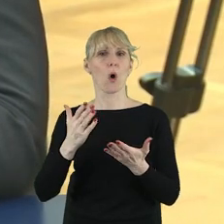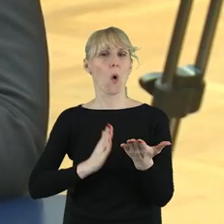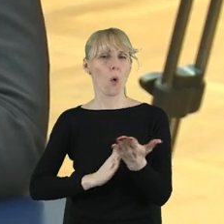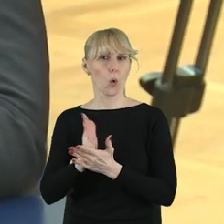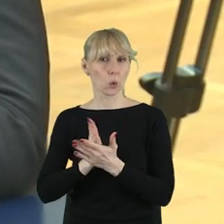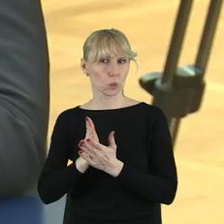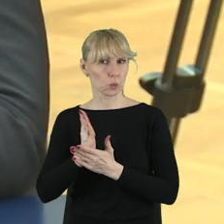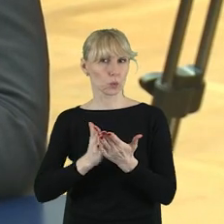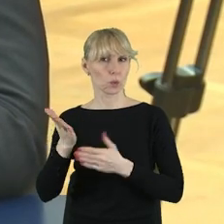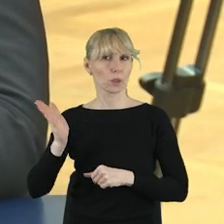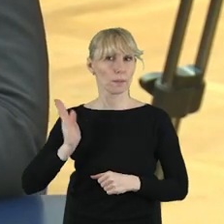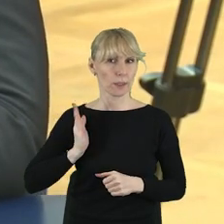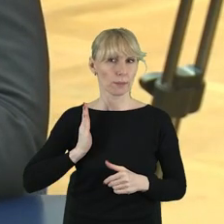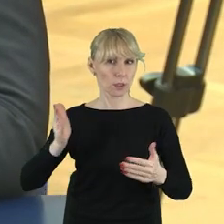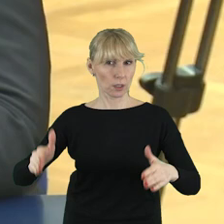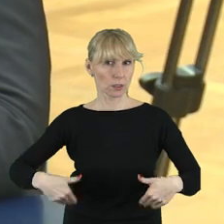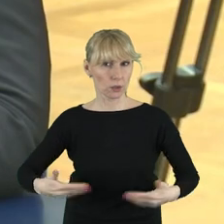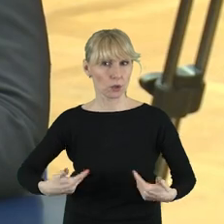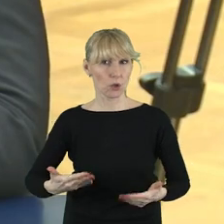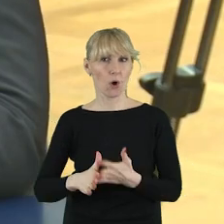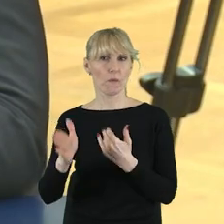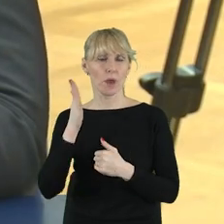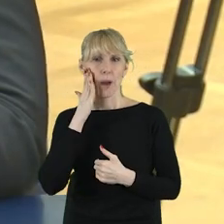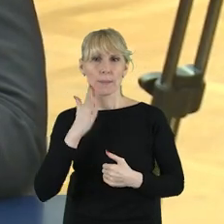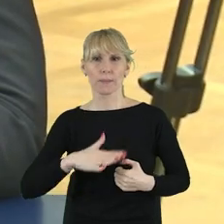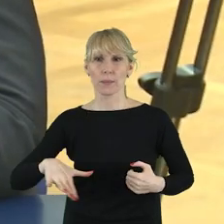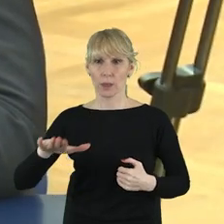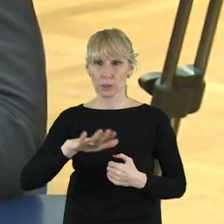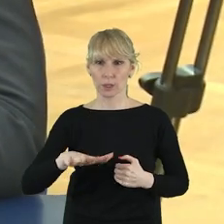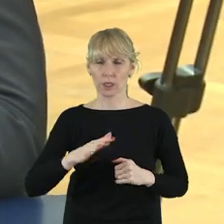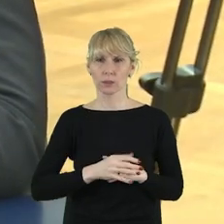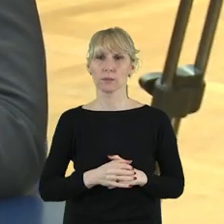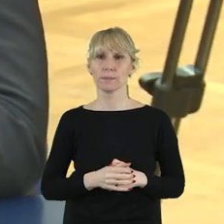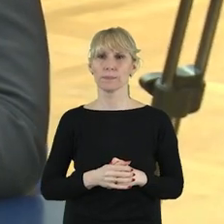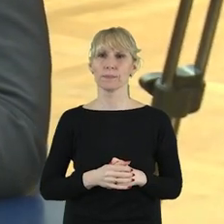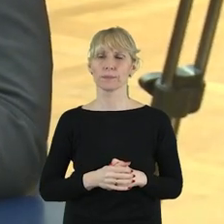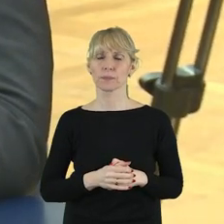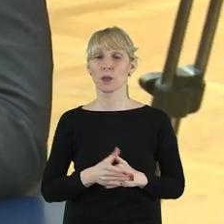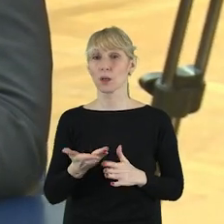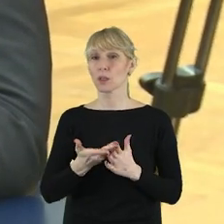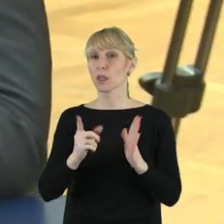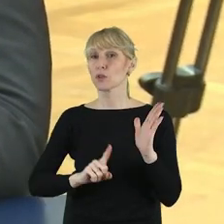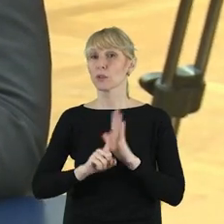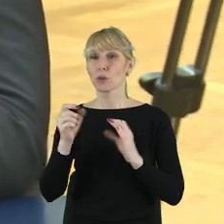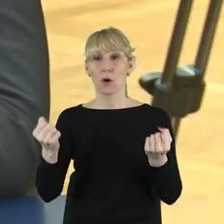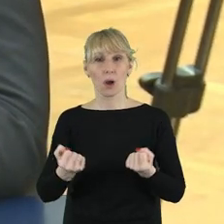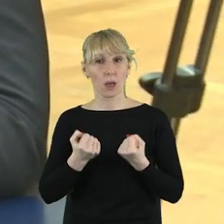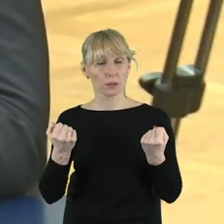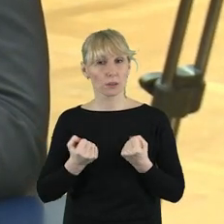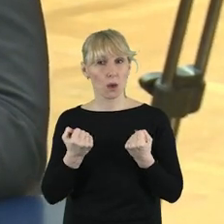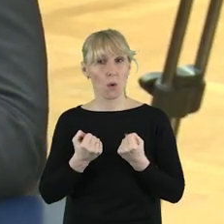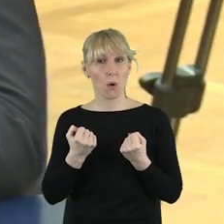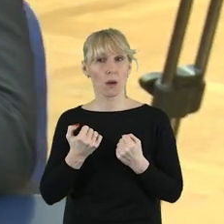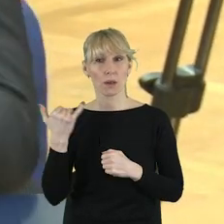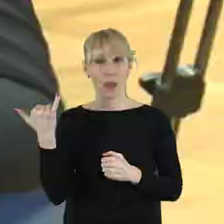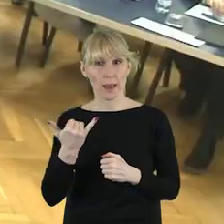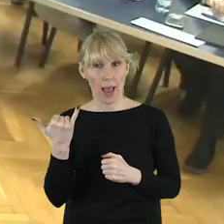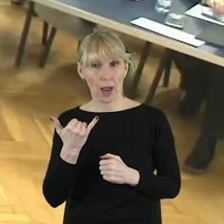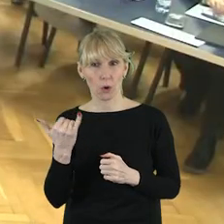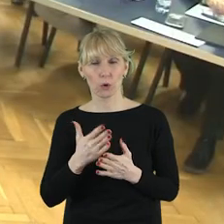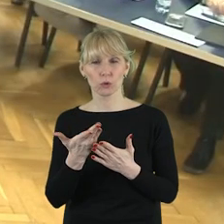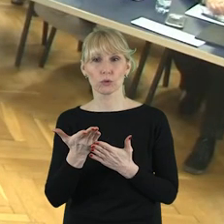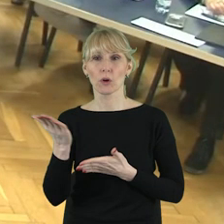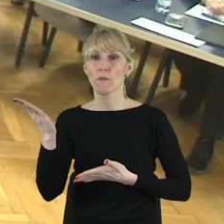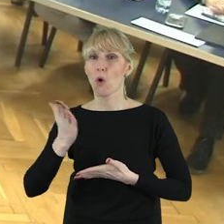i wysoką jakość działań w wielu obszarach obsługi medycznej.